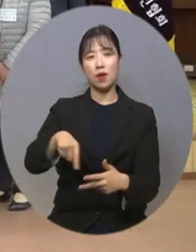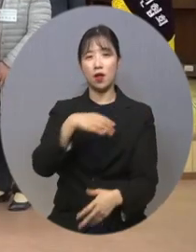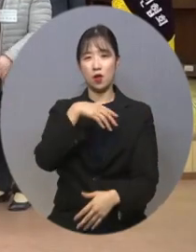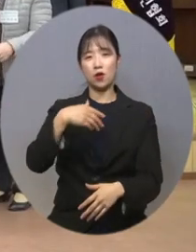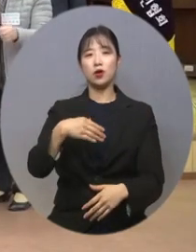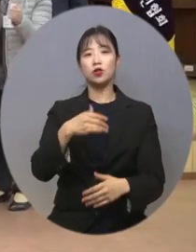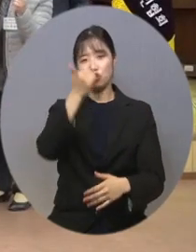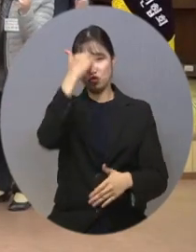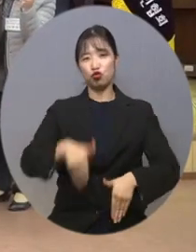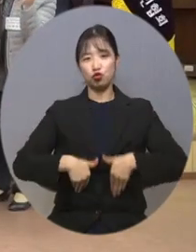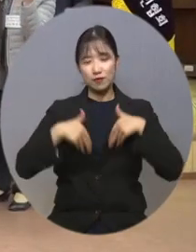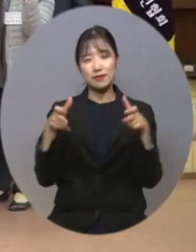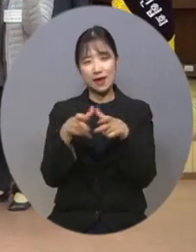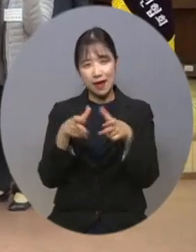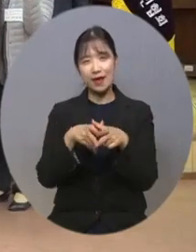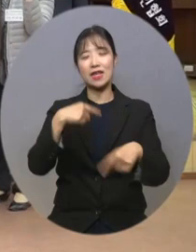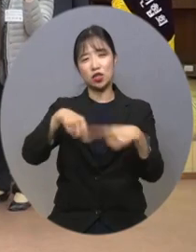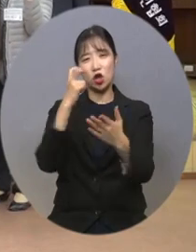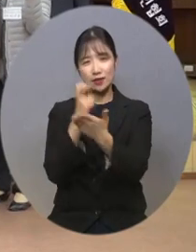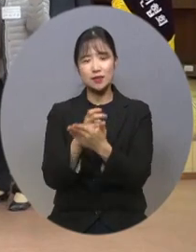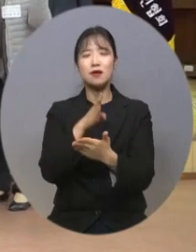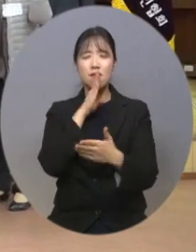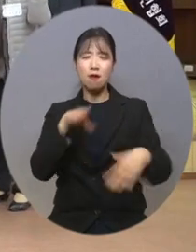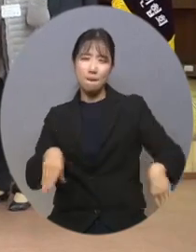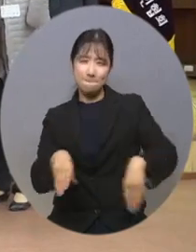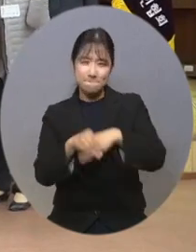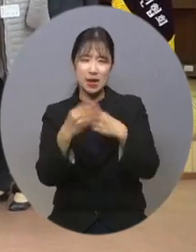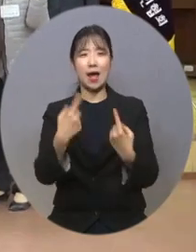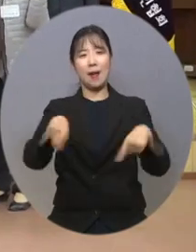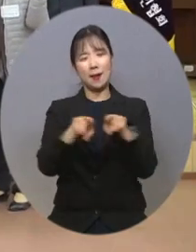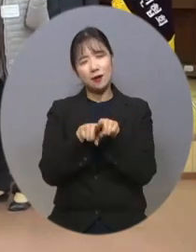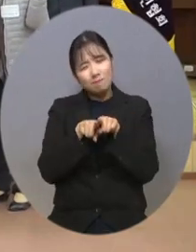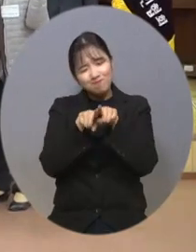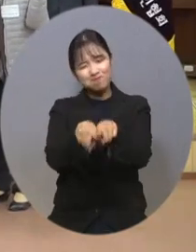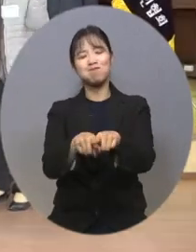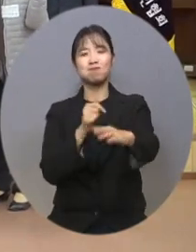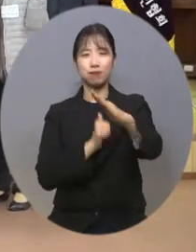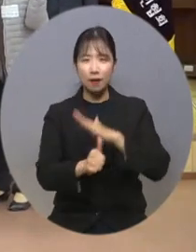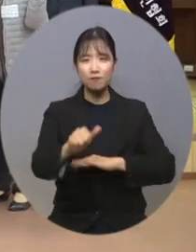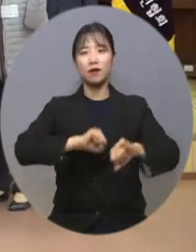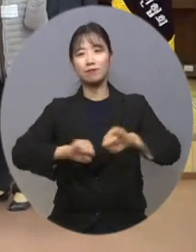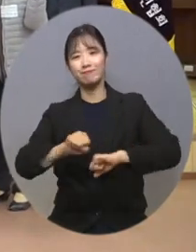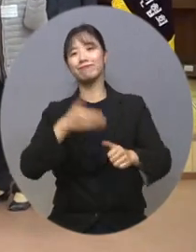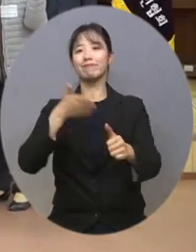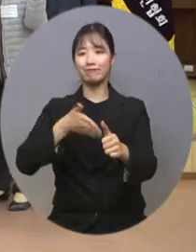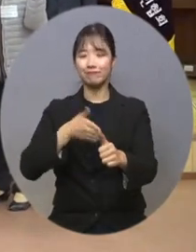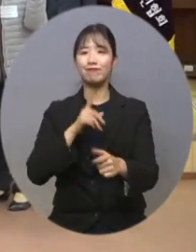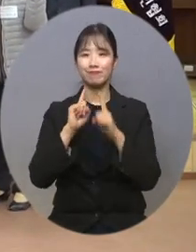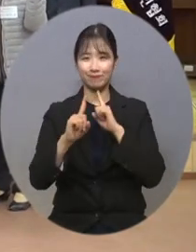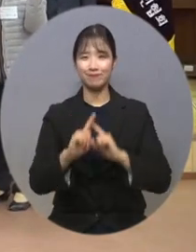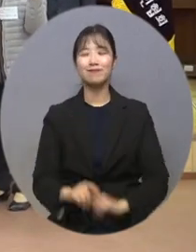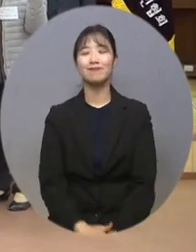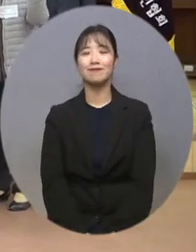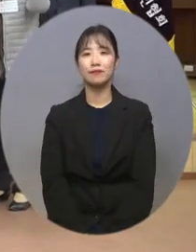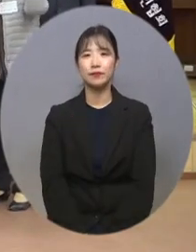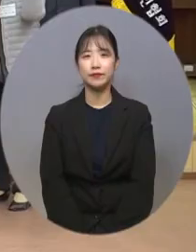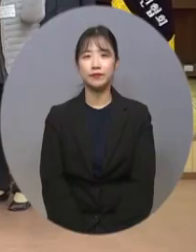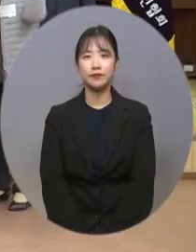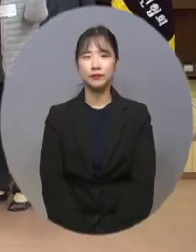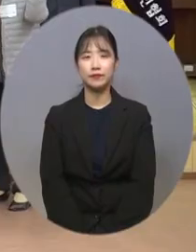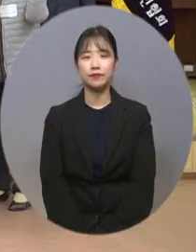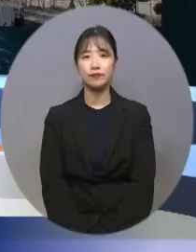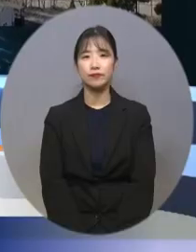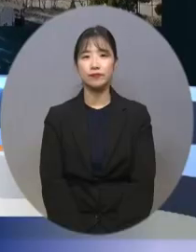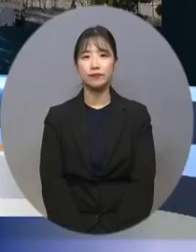도장애인 정책의 가장 든든한 파트너로서 앞장서 주시길 부탁드린다고 말했습니다. 복지TV 뉴스